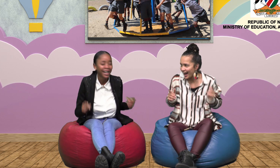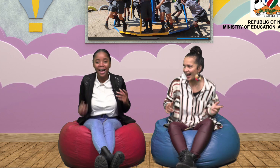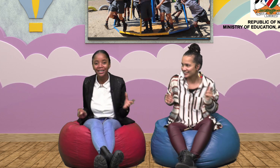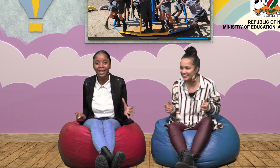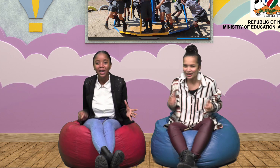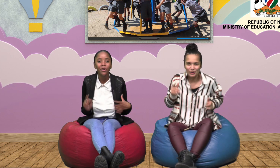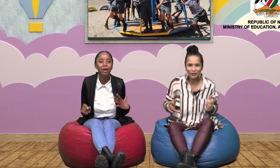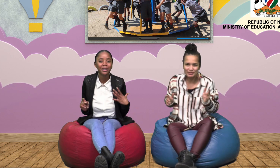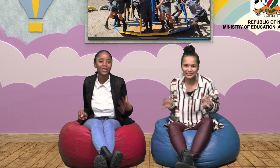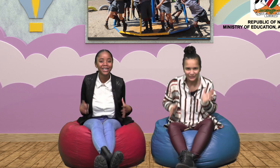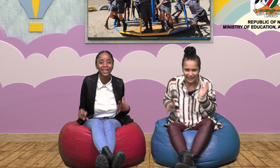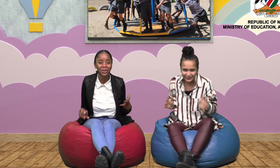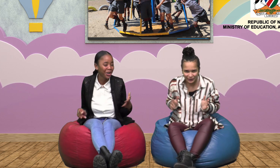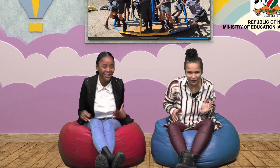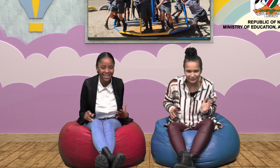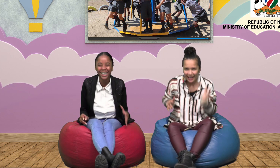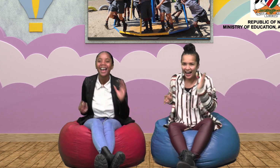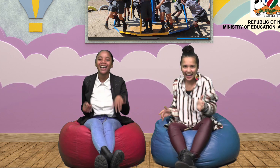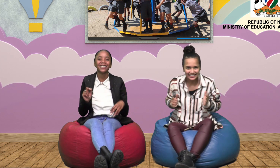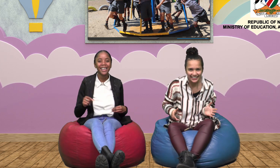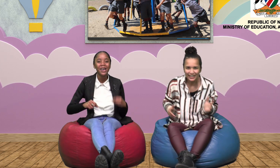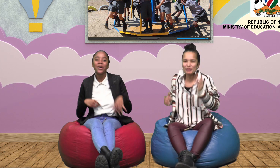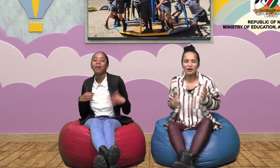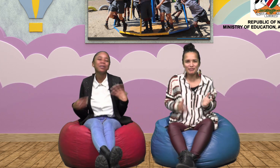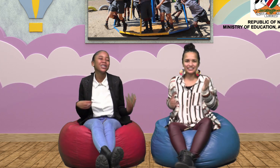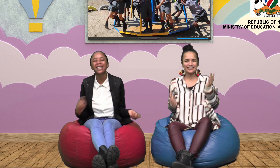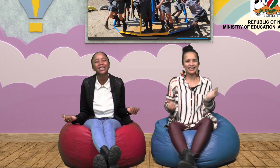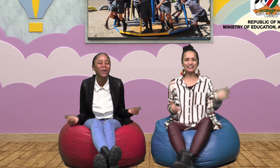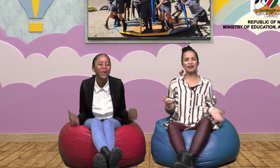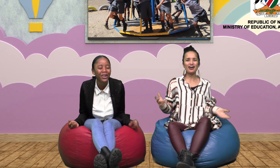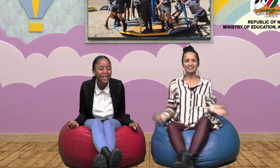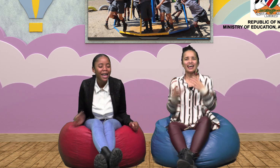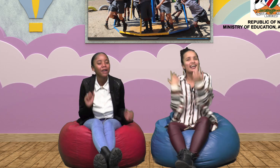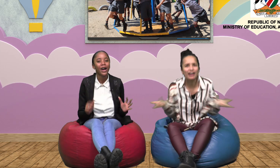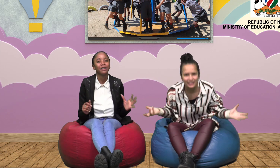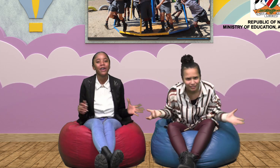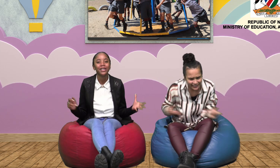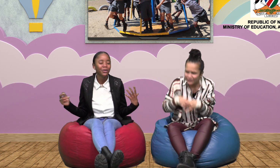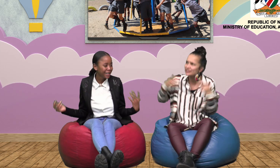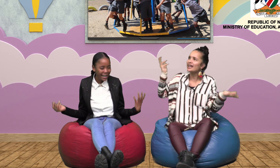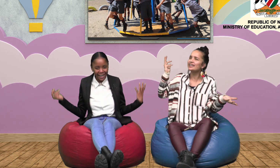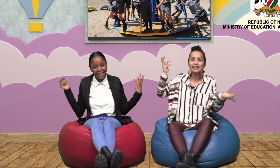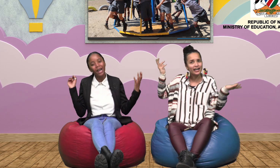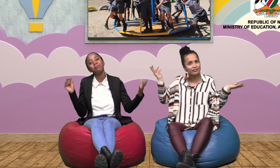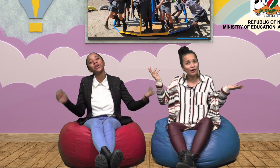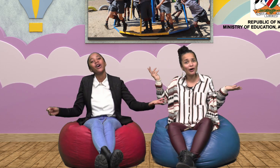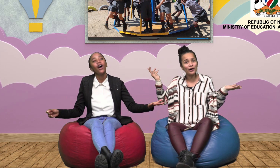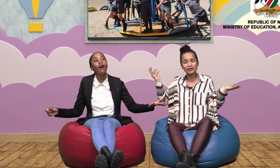kort? Hasie, hoekom is jou stert so kort? Hasie, hoekom is jou stert so kort? En wat het van jou